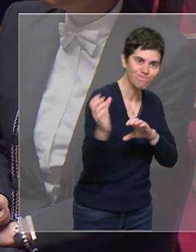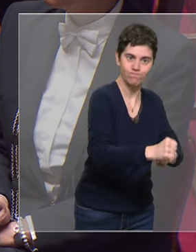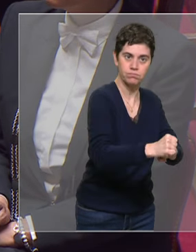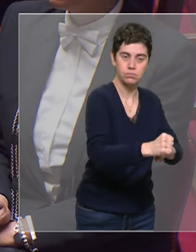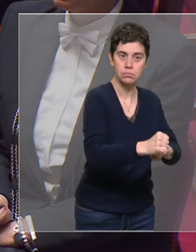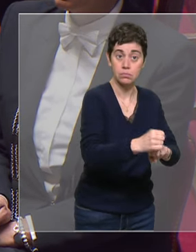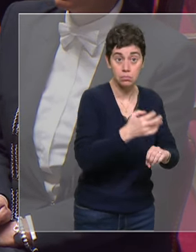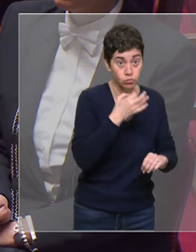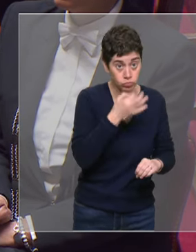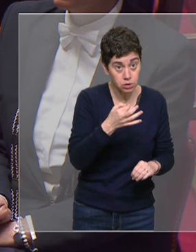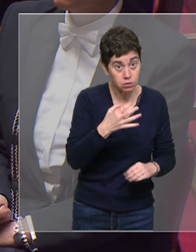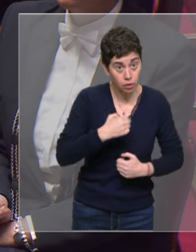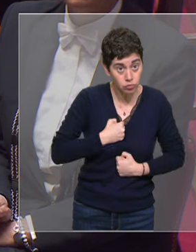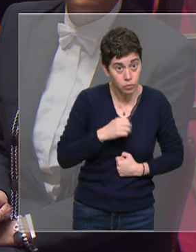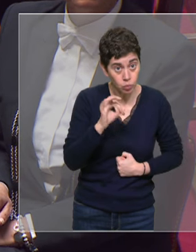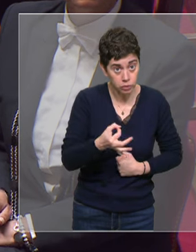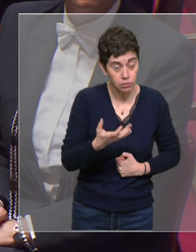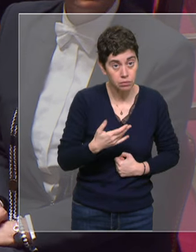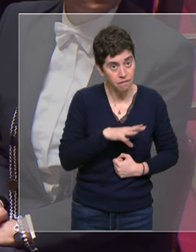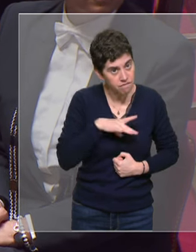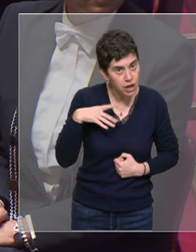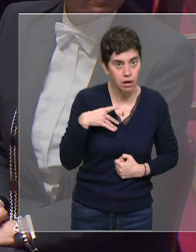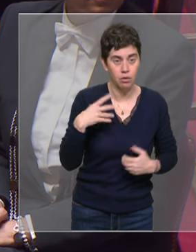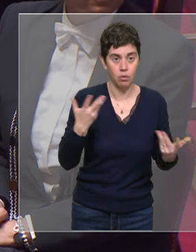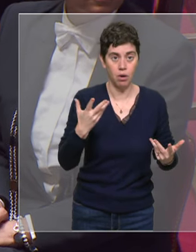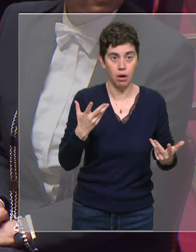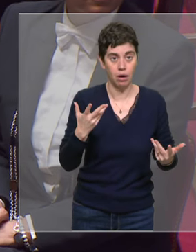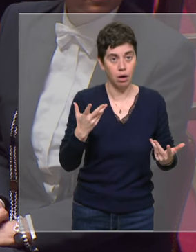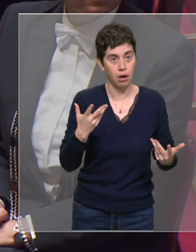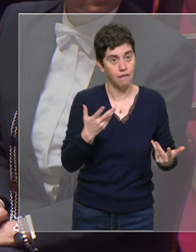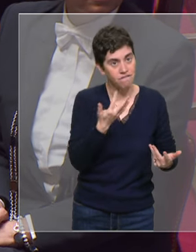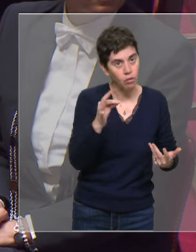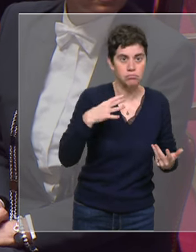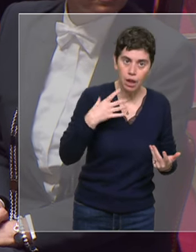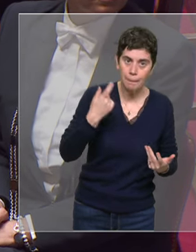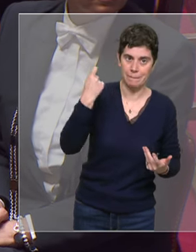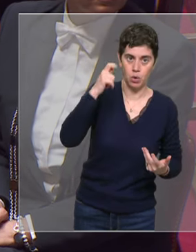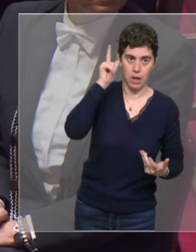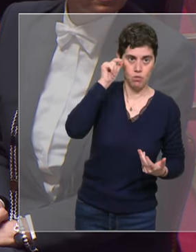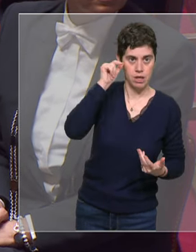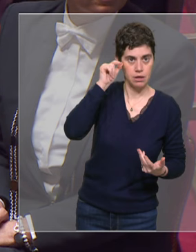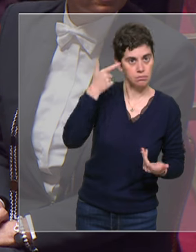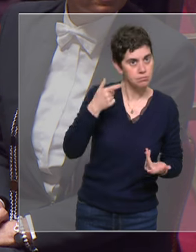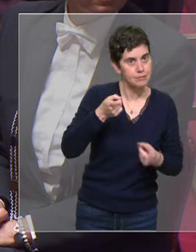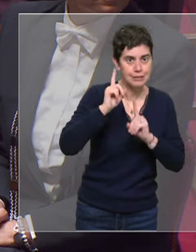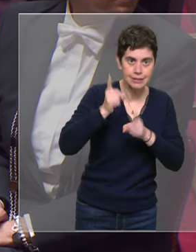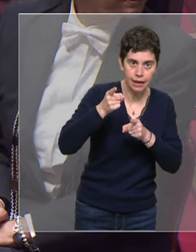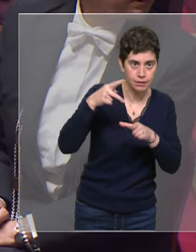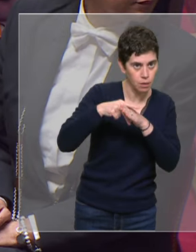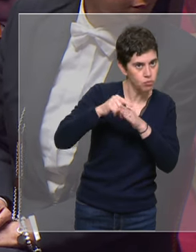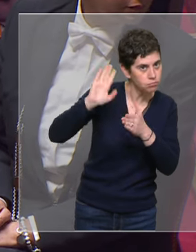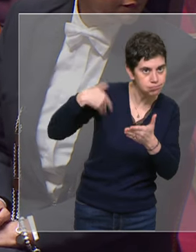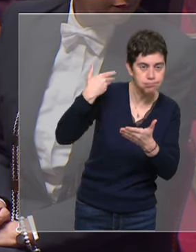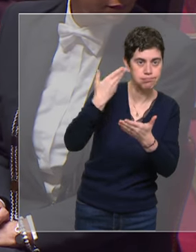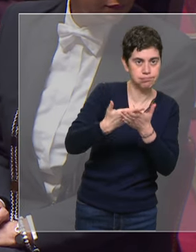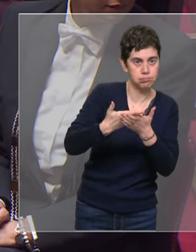seulement j'assume, mais je suis fier que la France ait un président de la République qui, depuis le début de cette guerre, a cru dans la